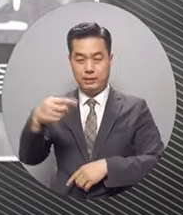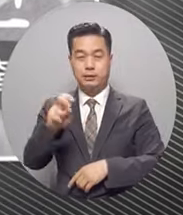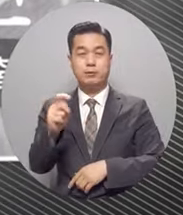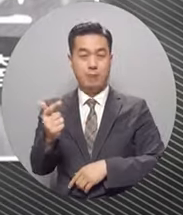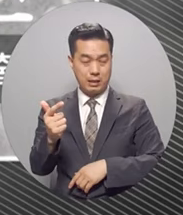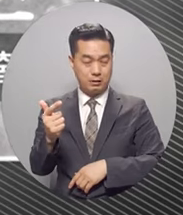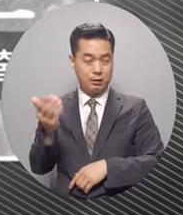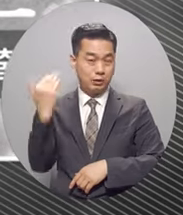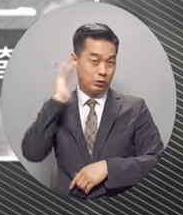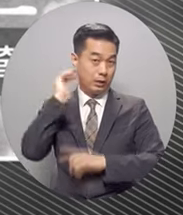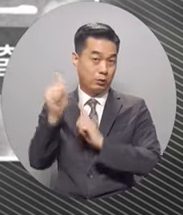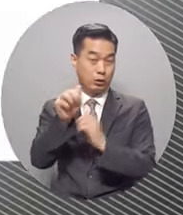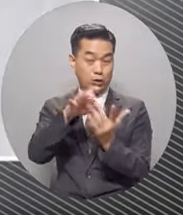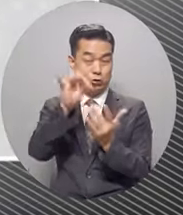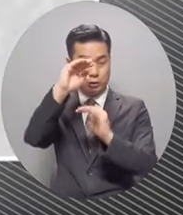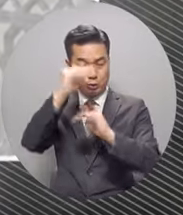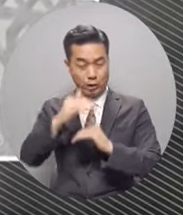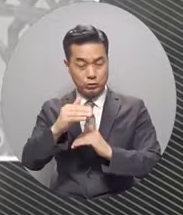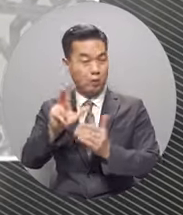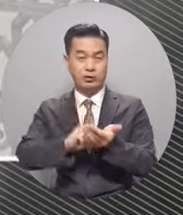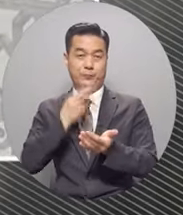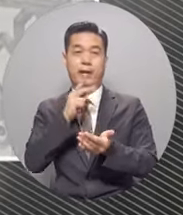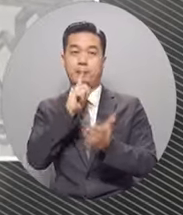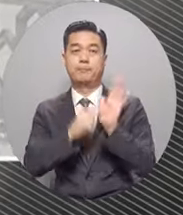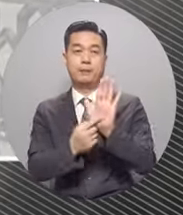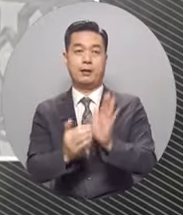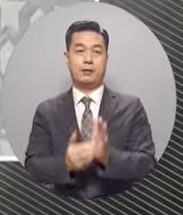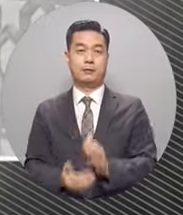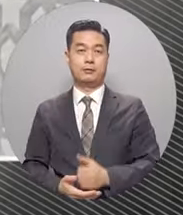이승만전대통령선정과정에는아무런문제가없었다고밝혔다 .MBC뉴스,조혜영입니다.